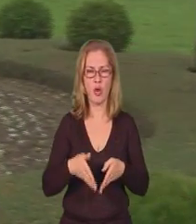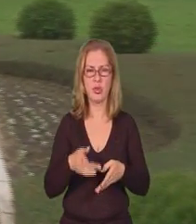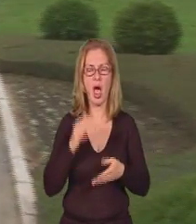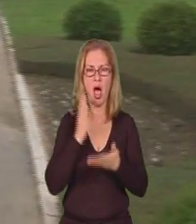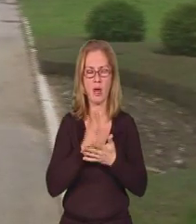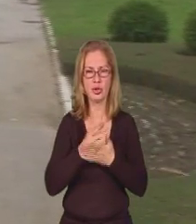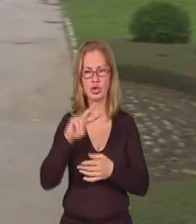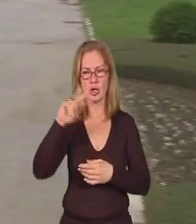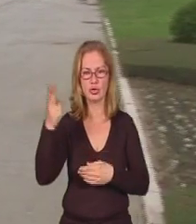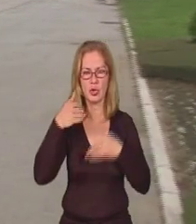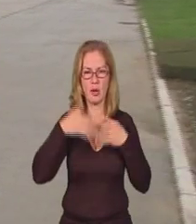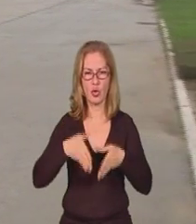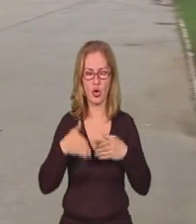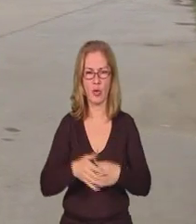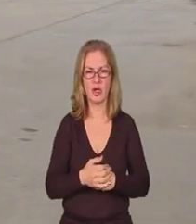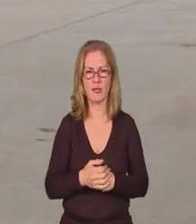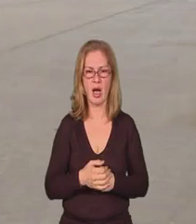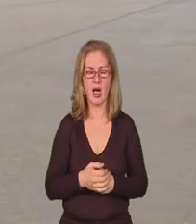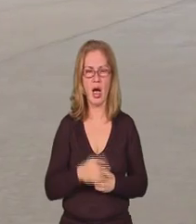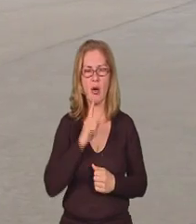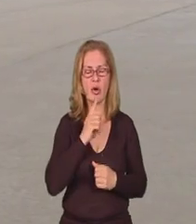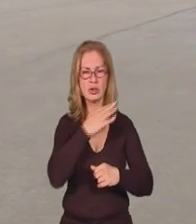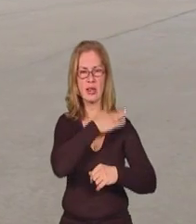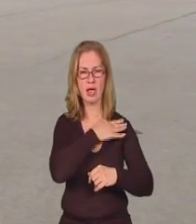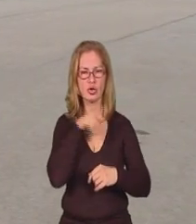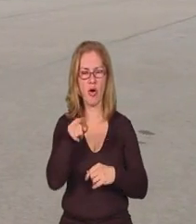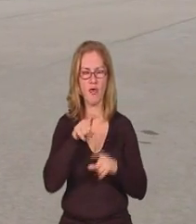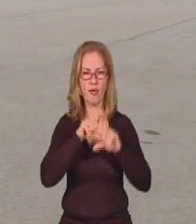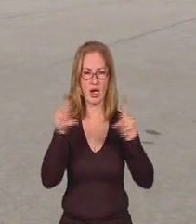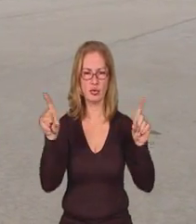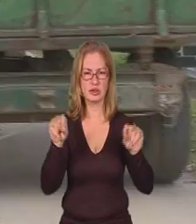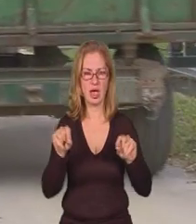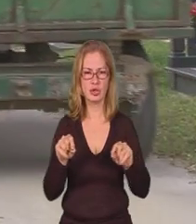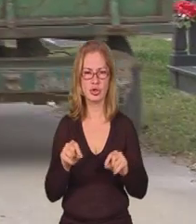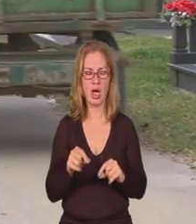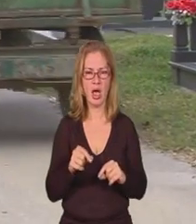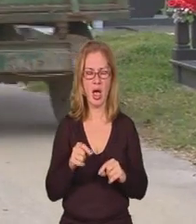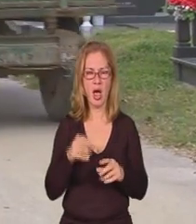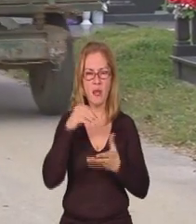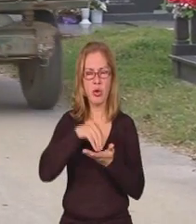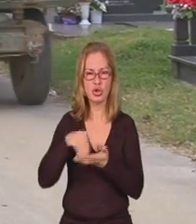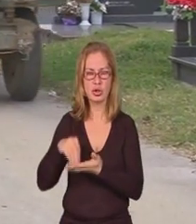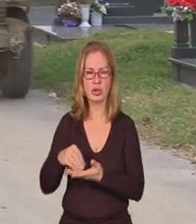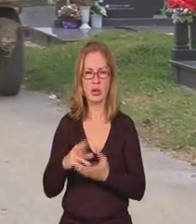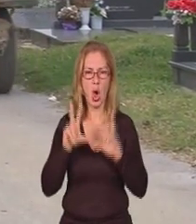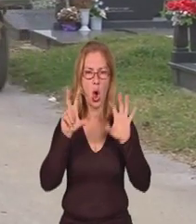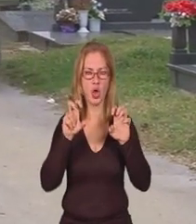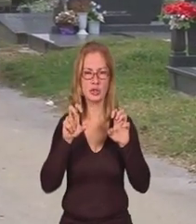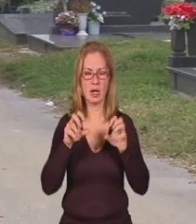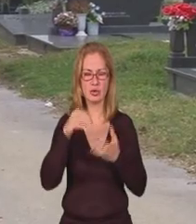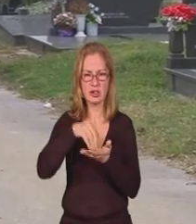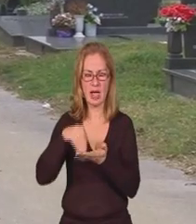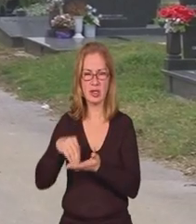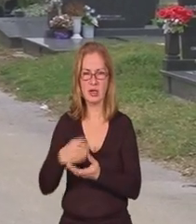periodu završena i na drugim grobljima u nadležnosti ovog preduzeća. Na gradskom groblju na trećem grobnom polju posađeno je skoro